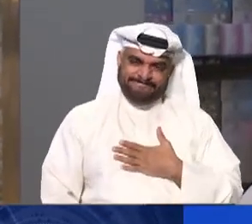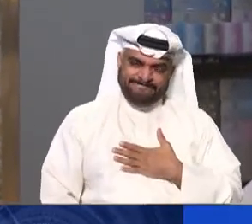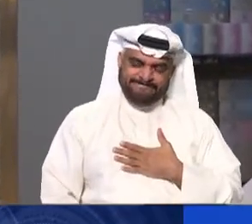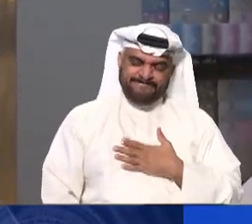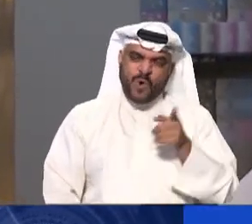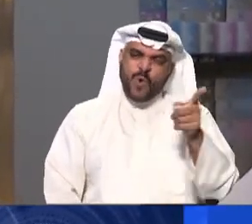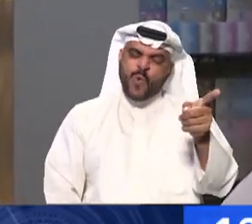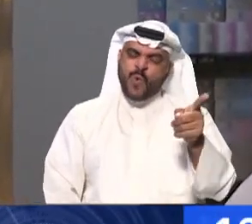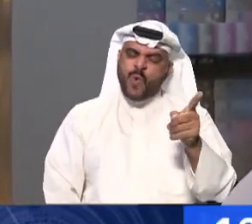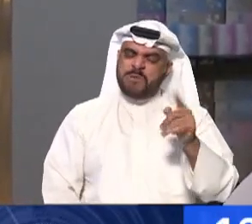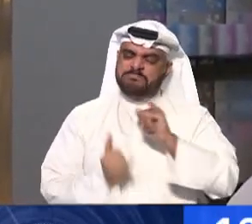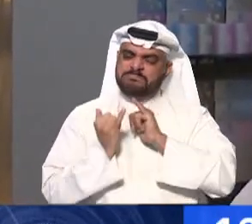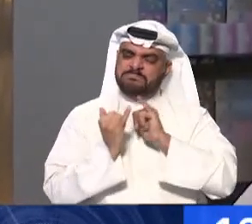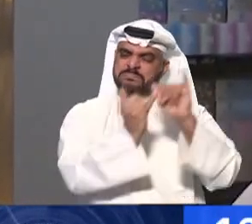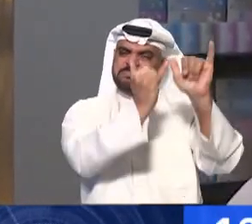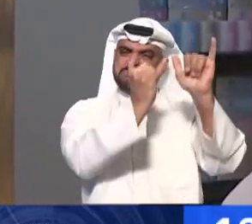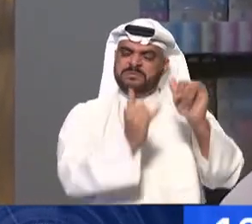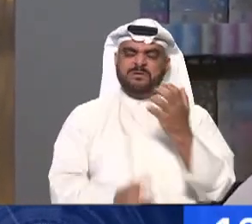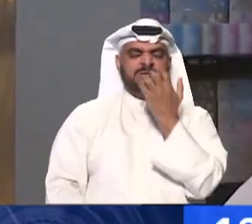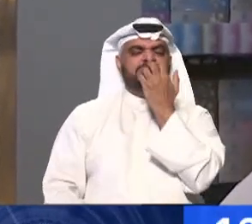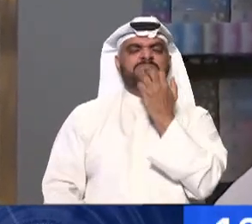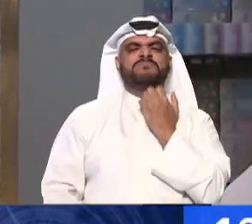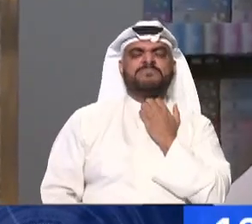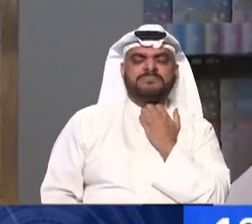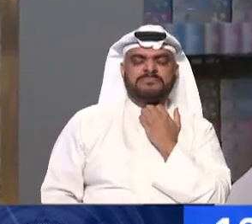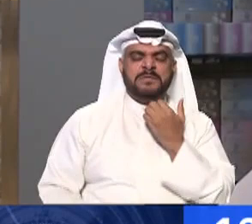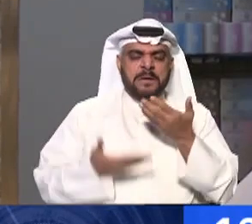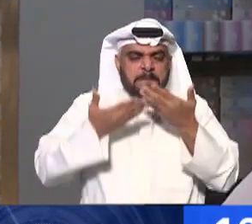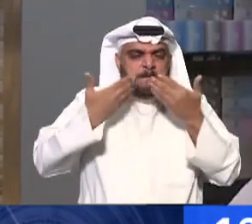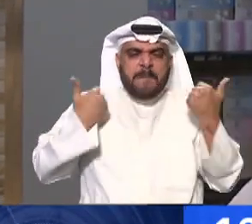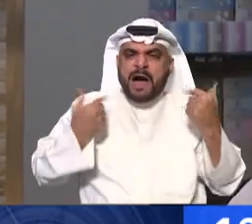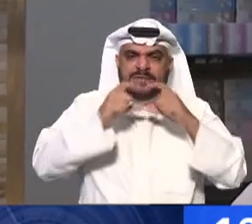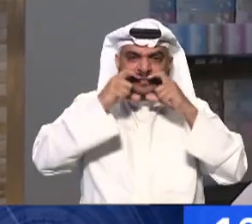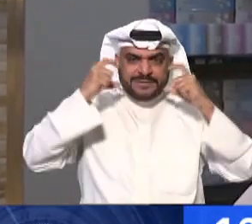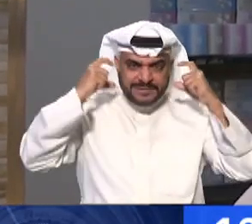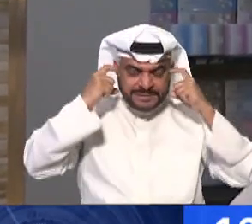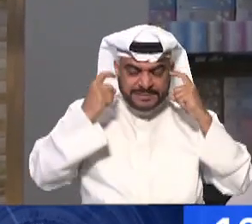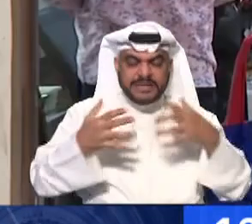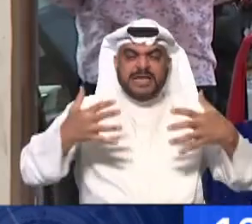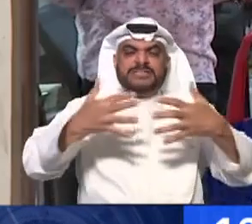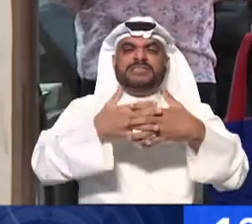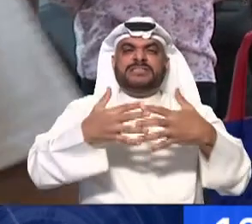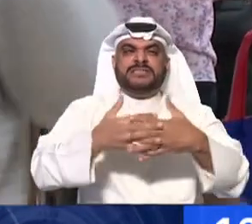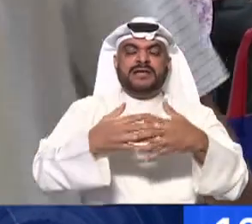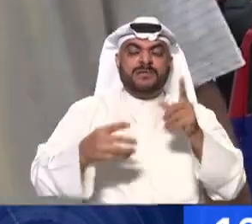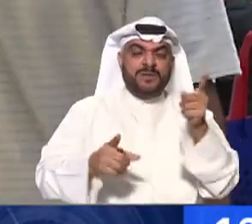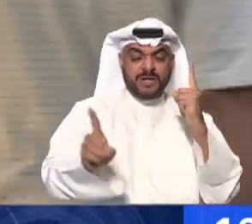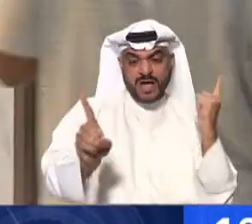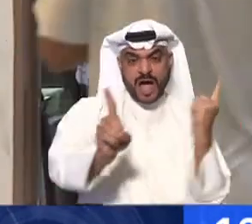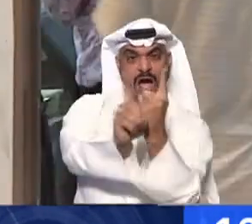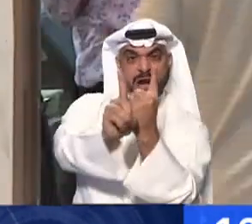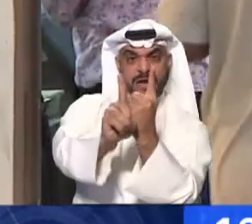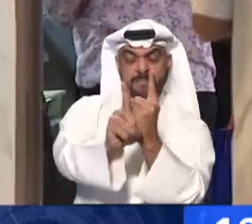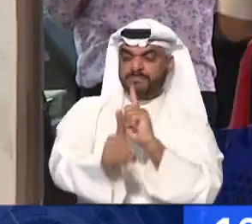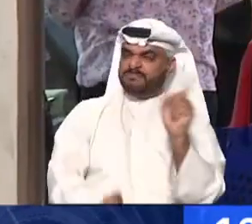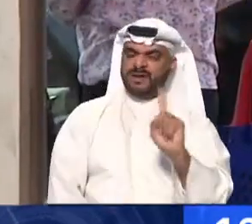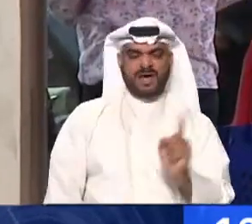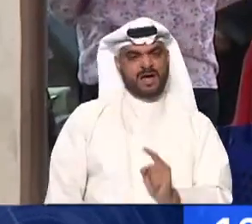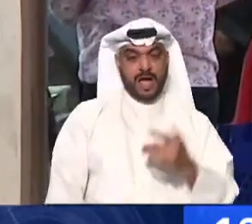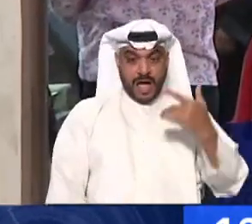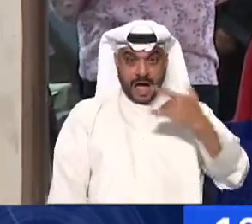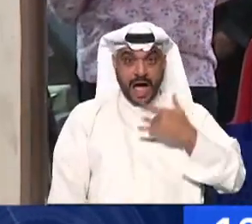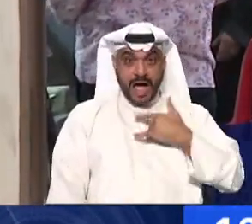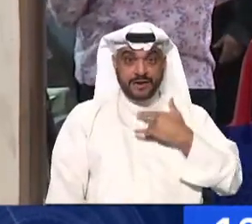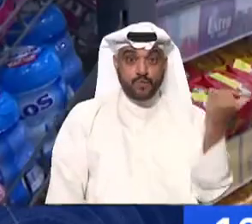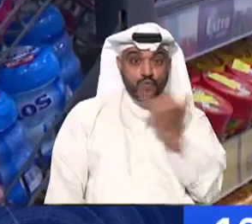مستهتر الاختلاط وعدم لبس الكمام يعني وشايفين العالم والمستشفيات. يعني احنا ما نطلع الا